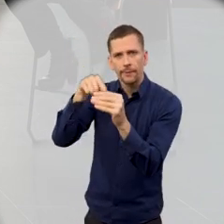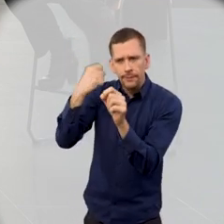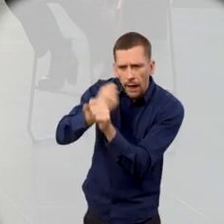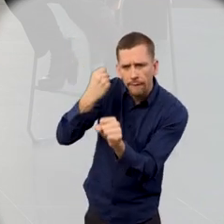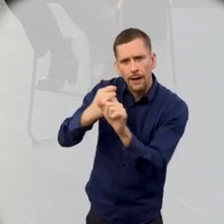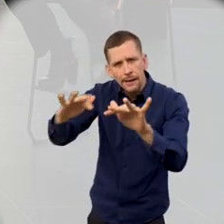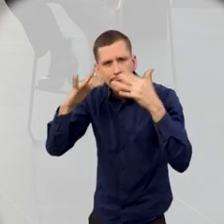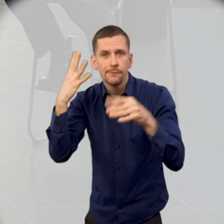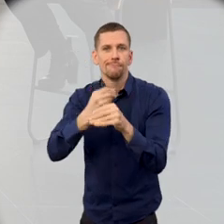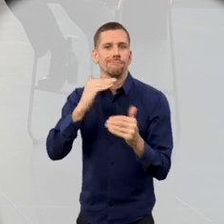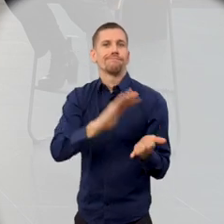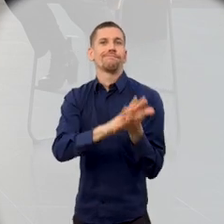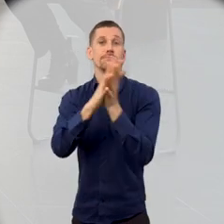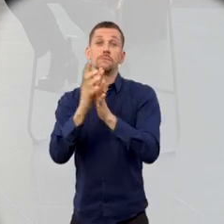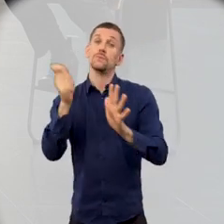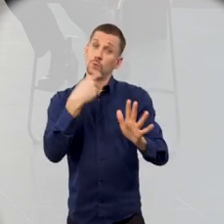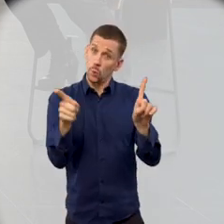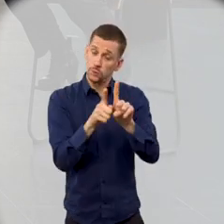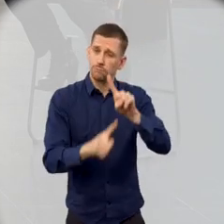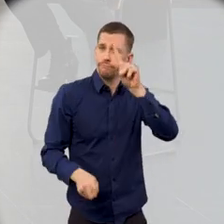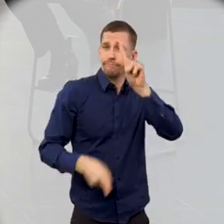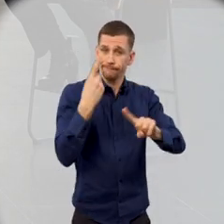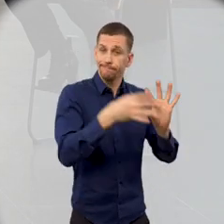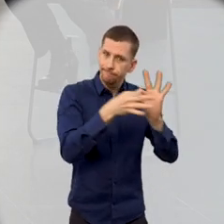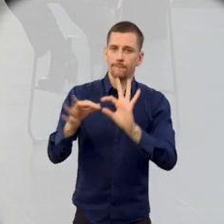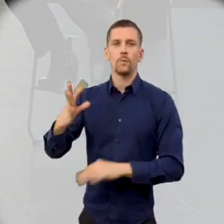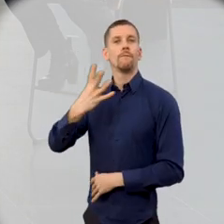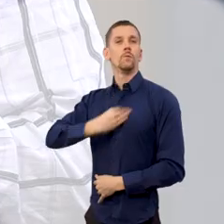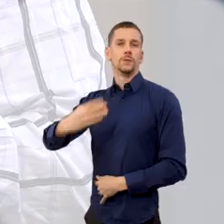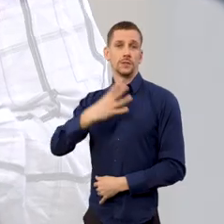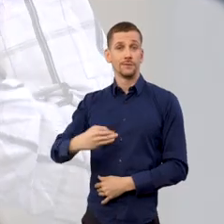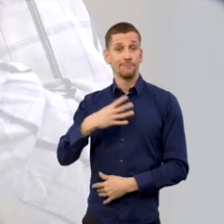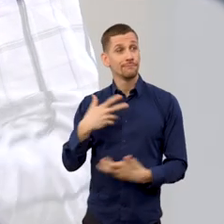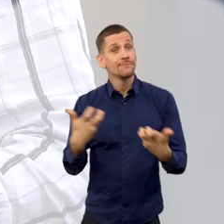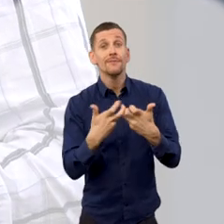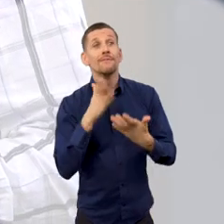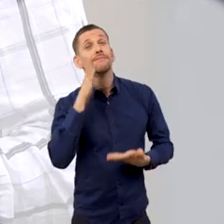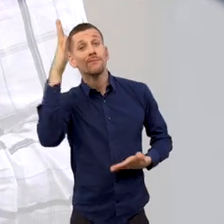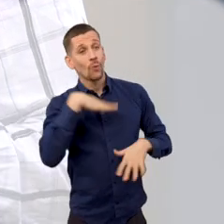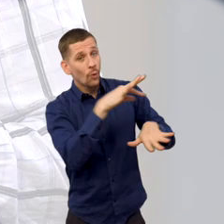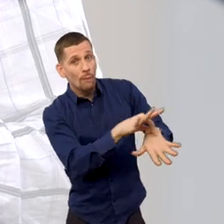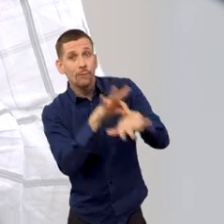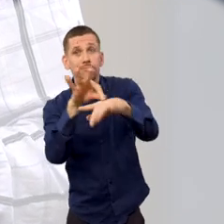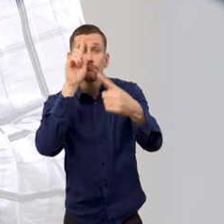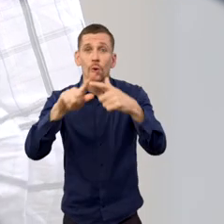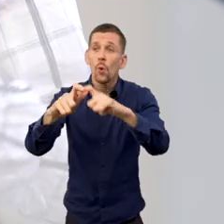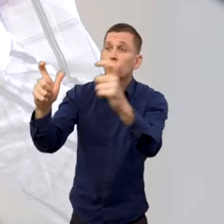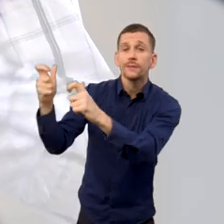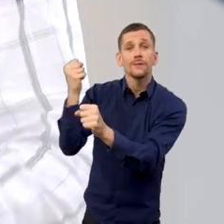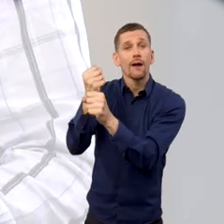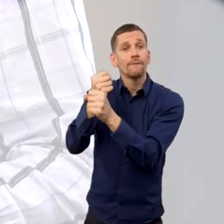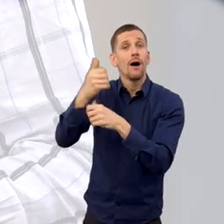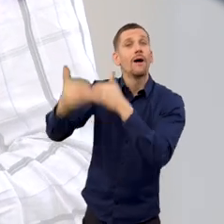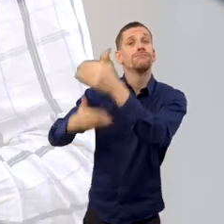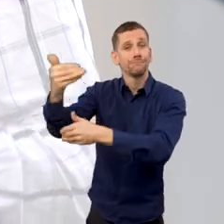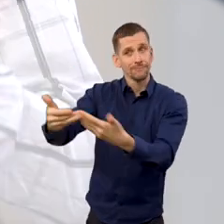sur l'apprentissage du métier. Et puis également, le rapport au français, c'est lorsqu'on les accompagne de manière très opérationnelle